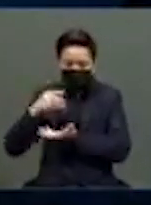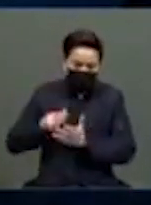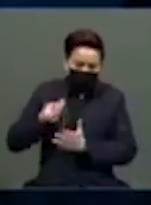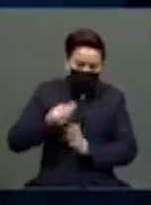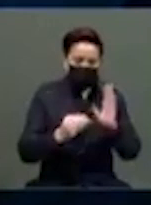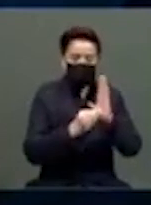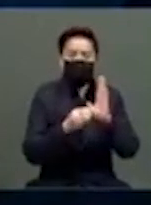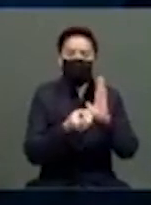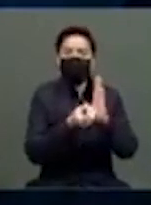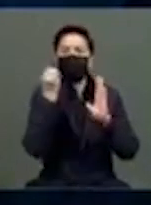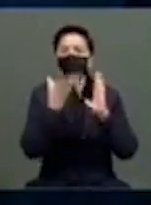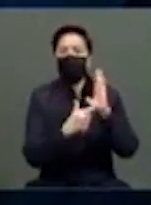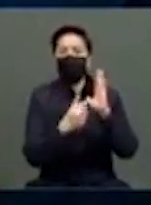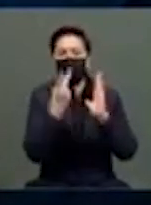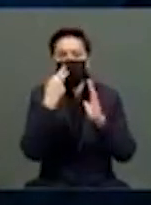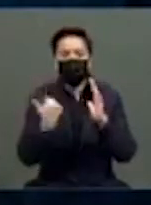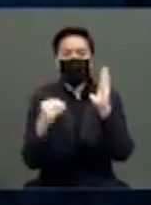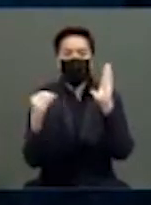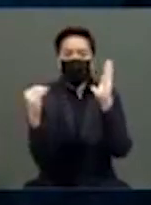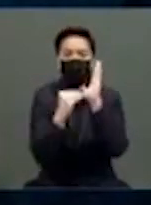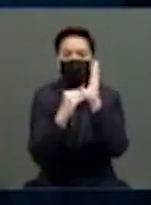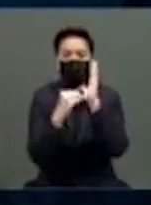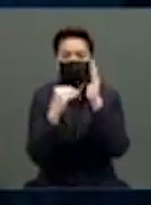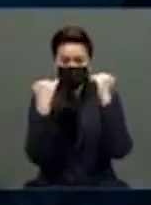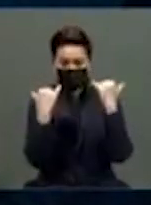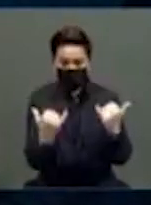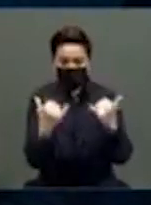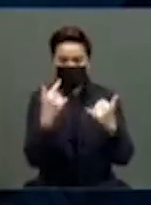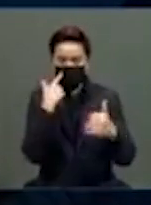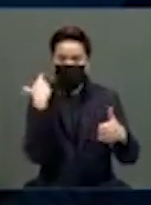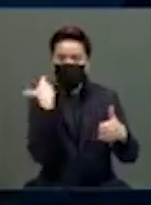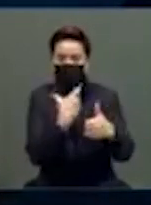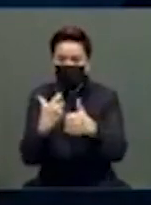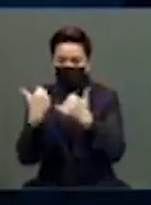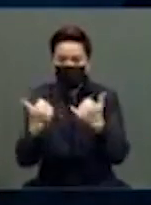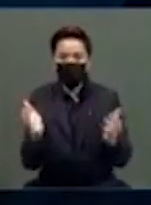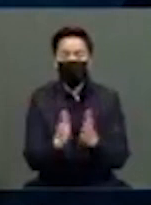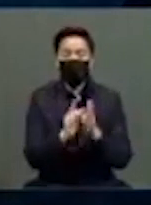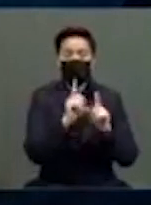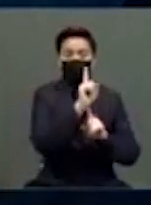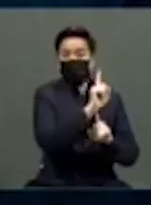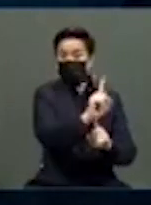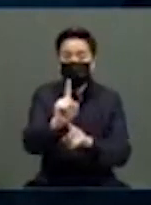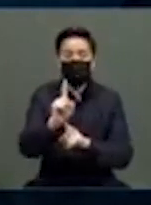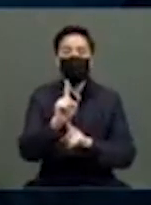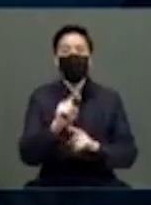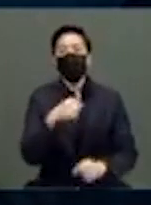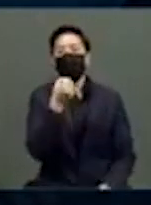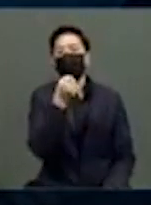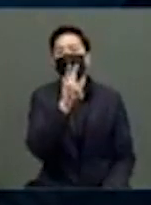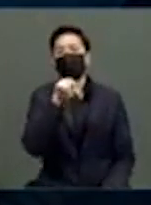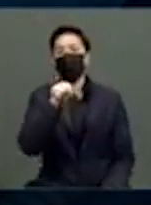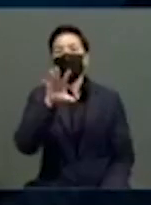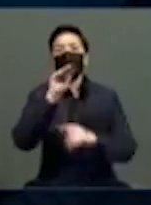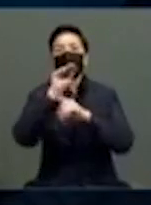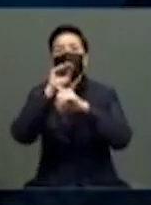กรุงเทพฯด้วยจะเห็นยอดของกรุงเทพฯนะเอ่อเอ่ออยู่ที่เข็มที่ 1เนี่ยนะครับอยู่ที่ 17.5